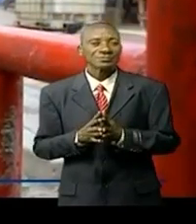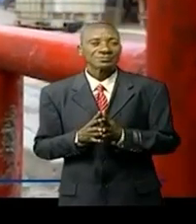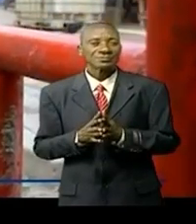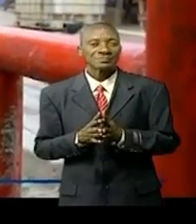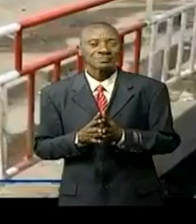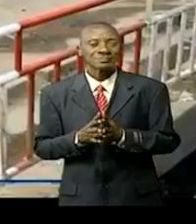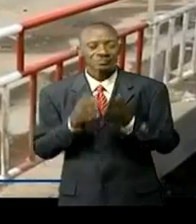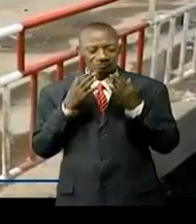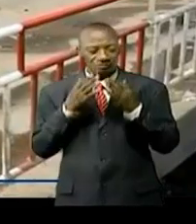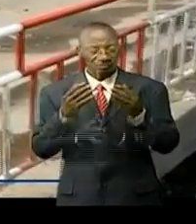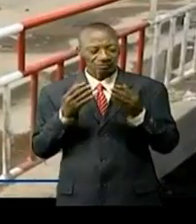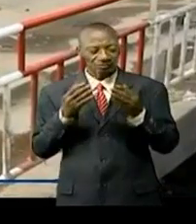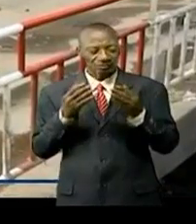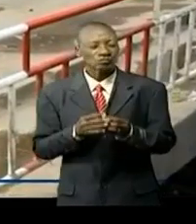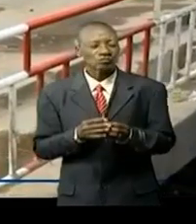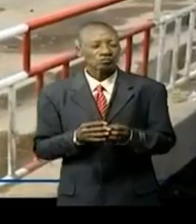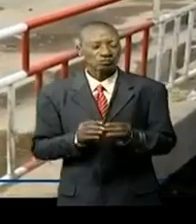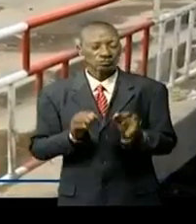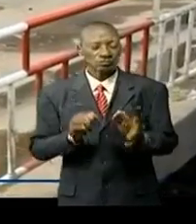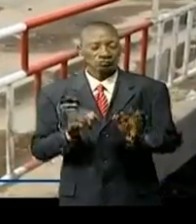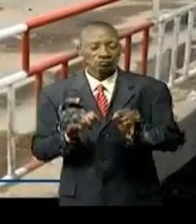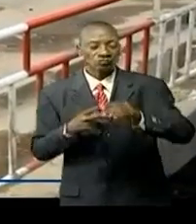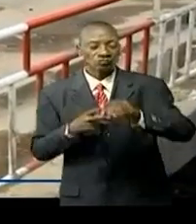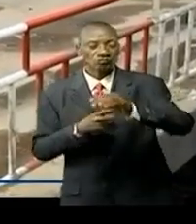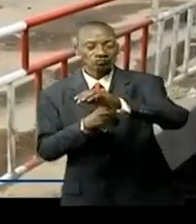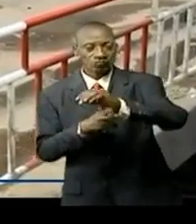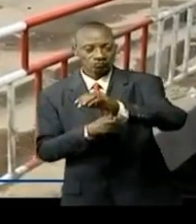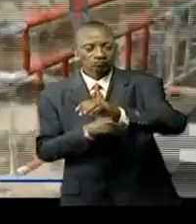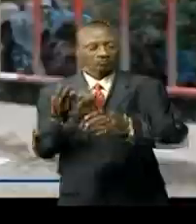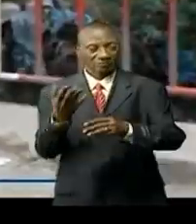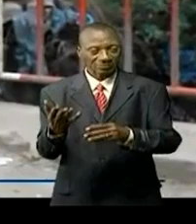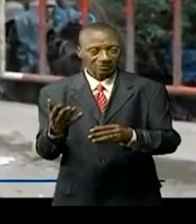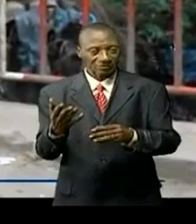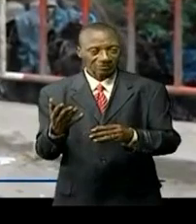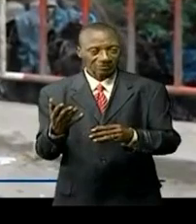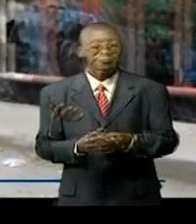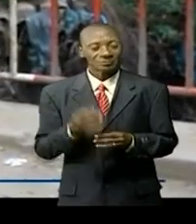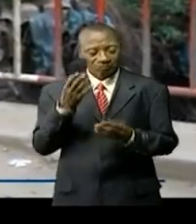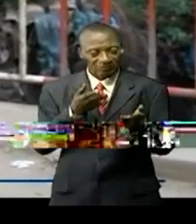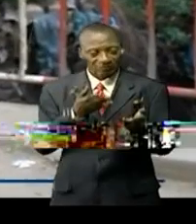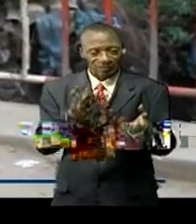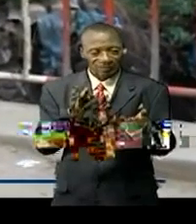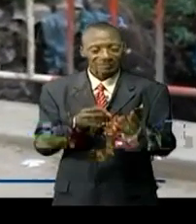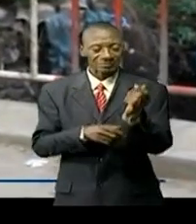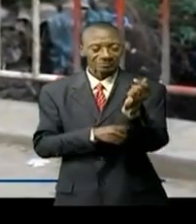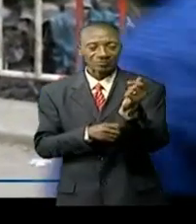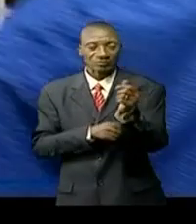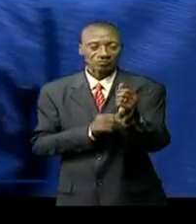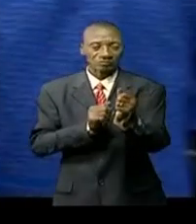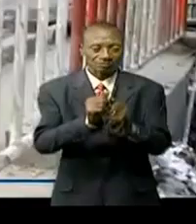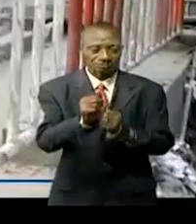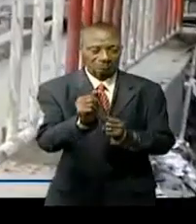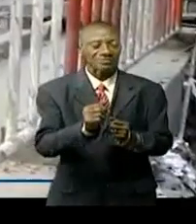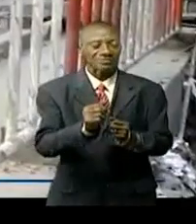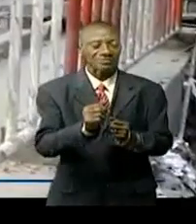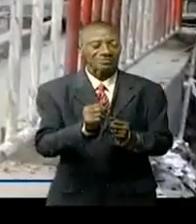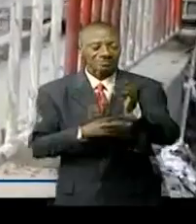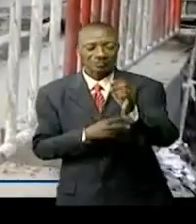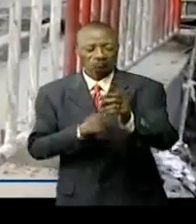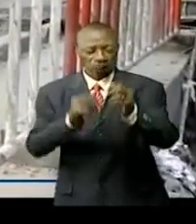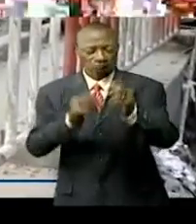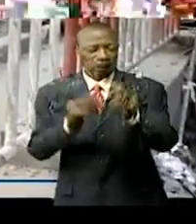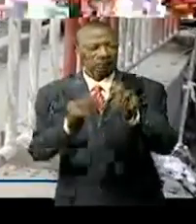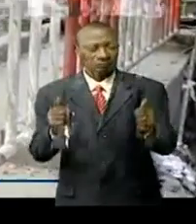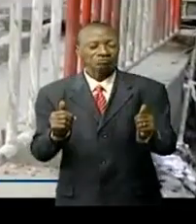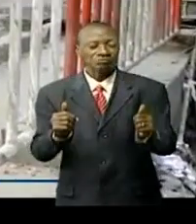de largeur, les passages piétons de chacun de chaque côté méritent sa mise à niveau aux normes et standards internationaux à la matière,